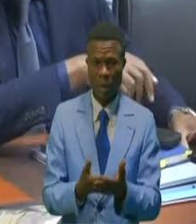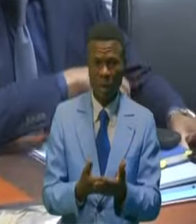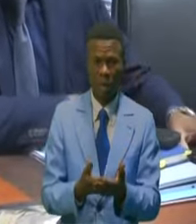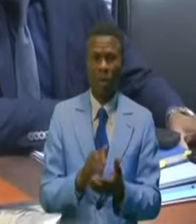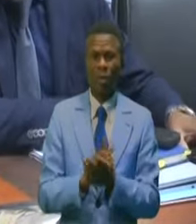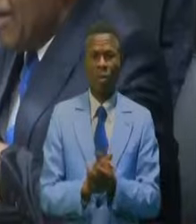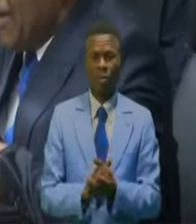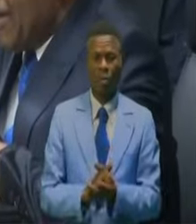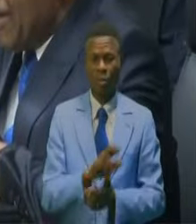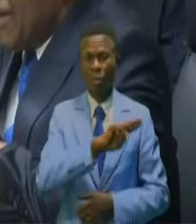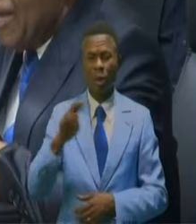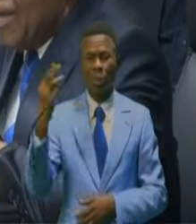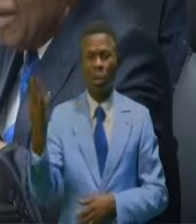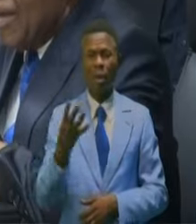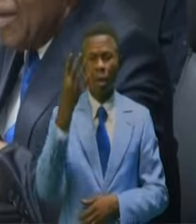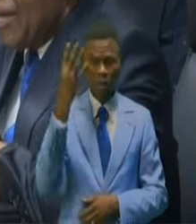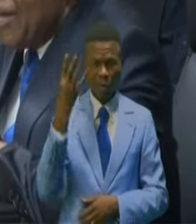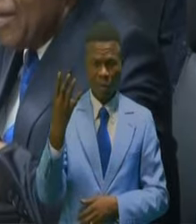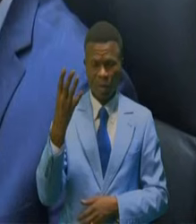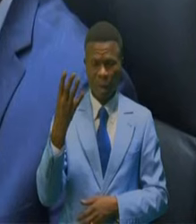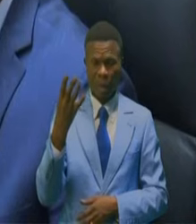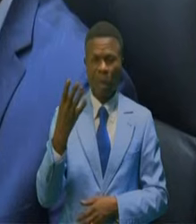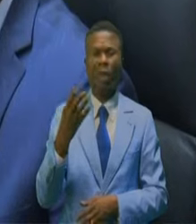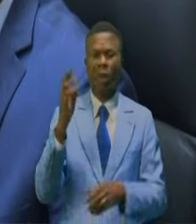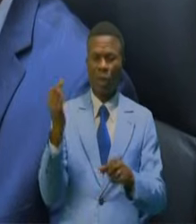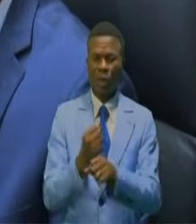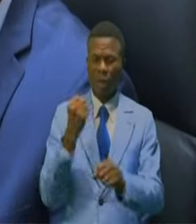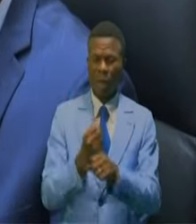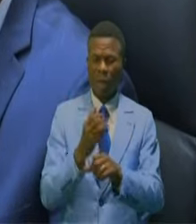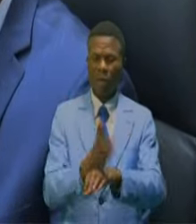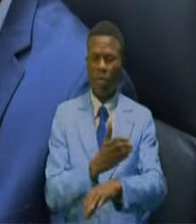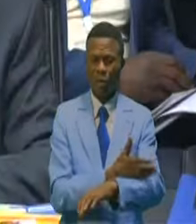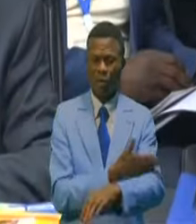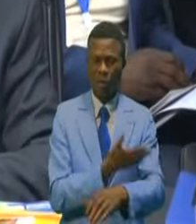l'accord 2024 pose un taux d'exécution de